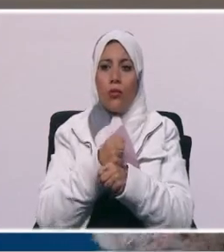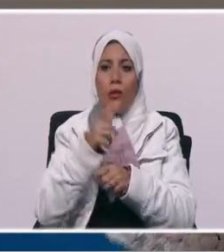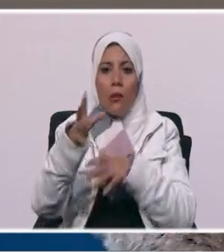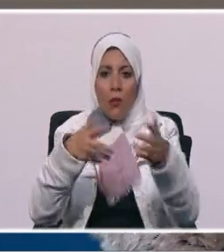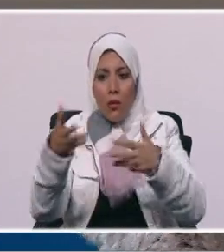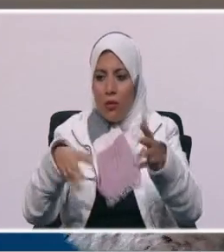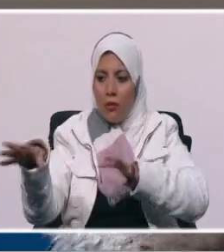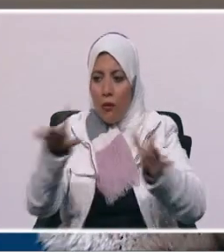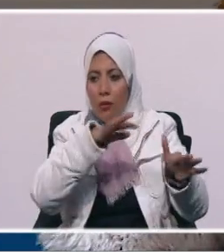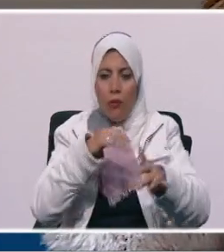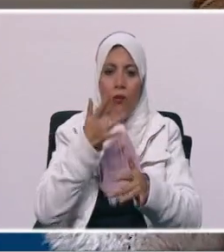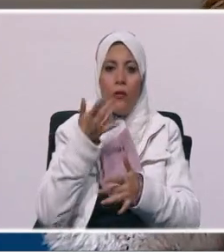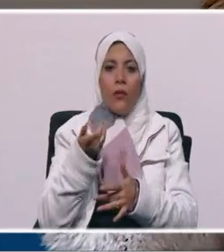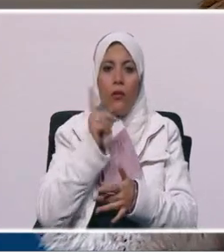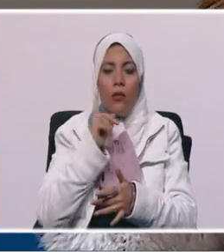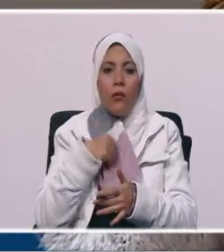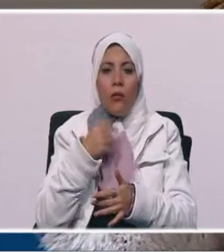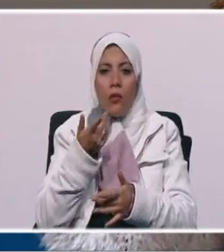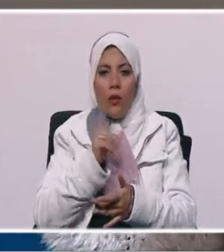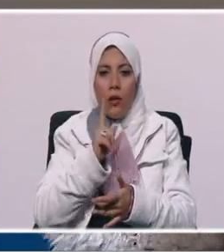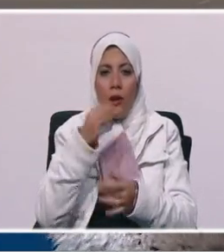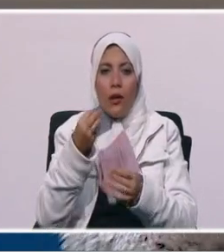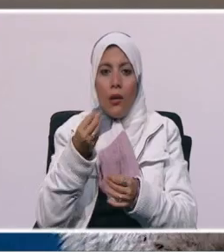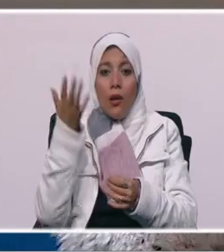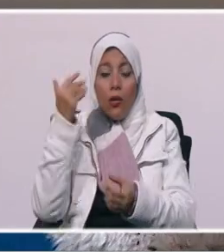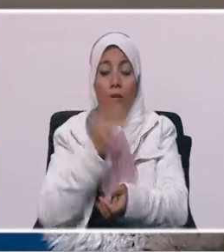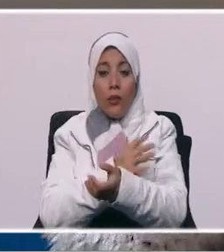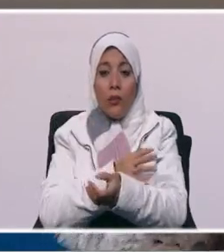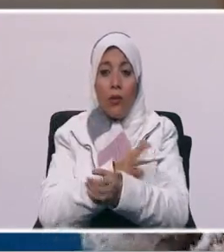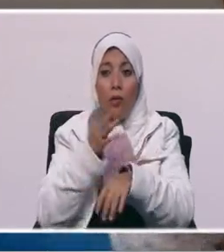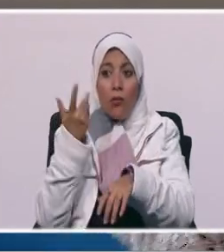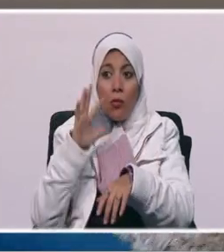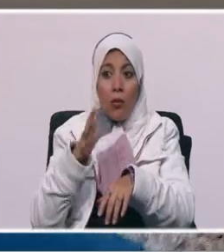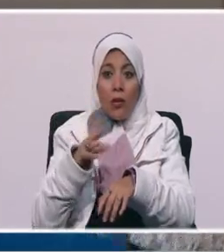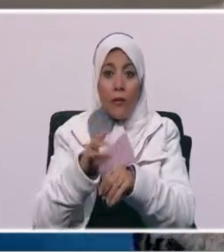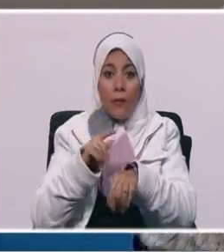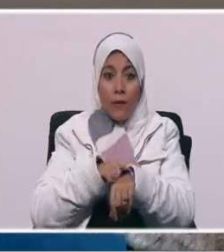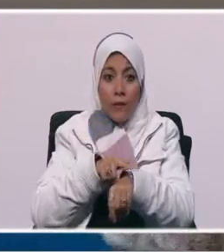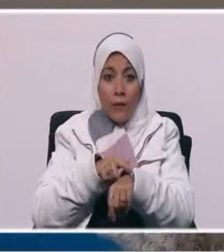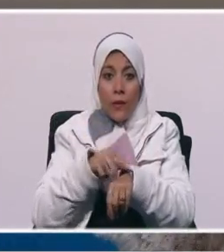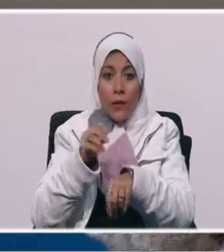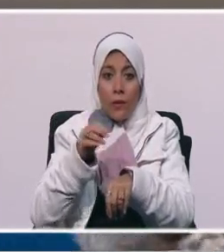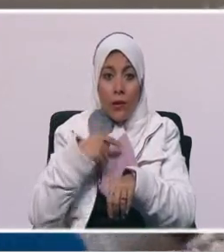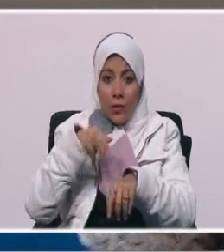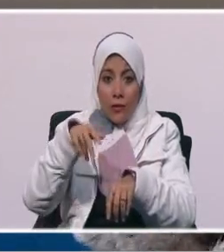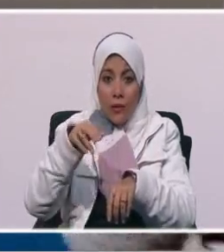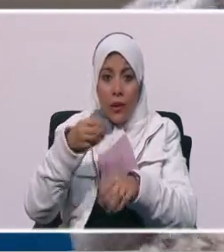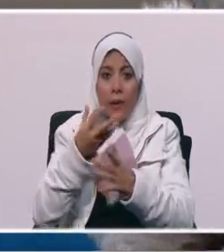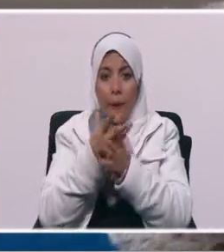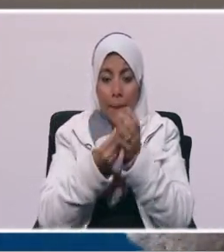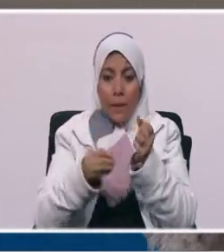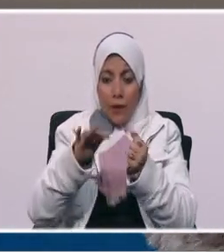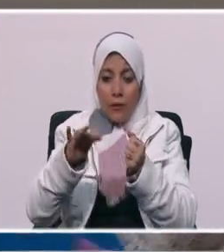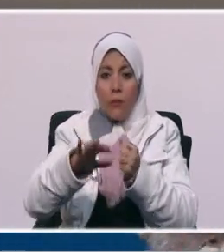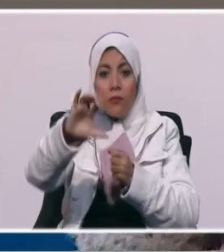ده أنا لو تخيل أنا في يعني لغاية من فترة قريبة لو حد سحبني غلطة كده، يعني مثلا تخيل ابنك